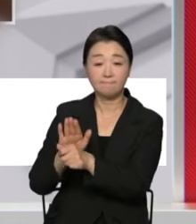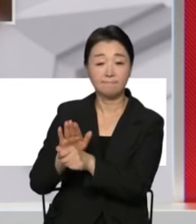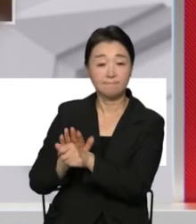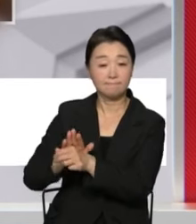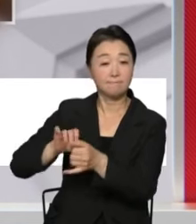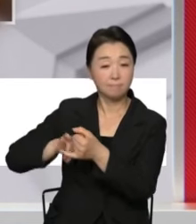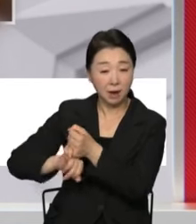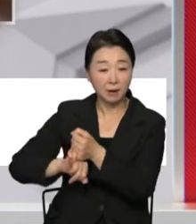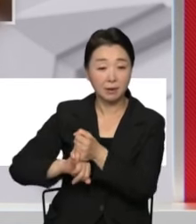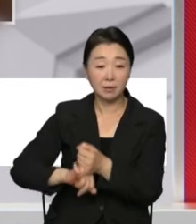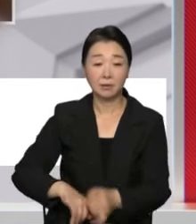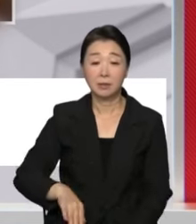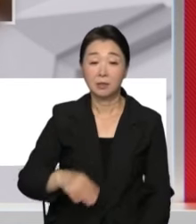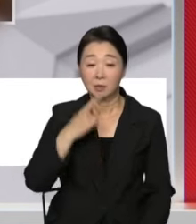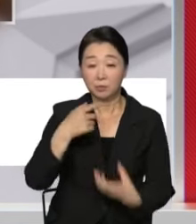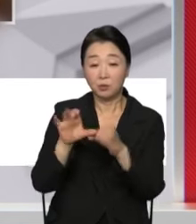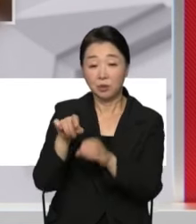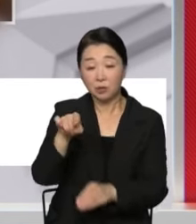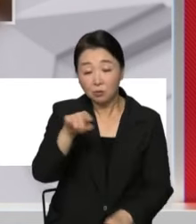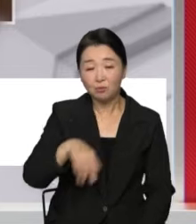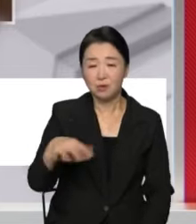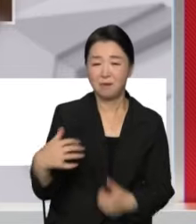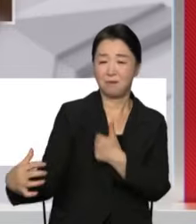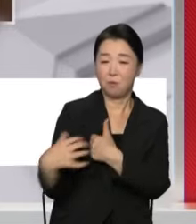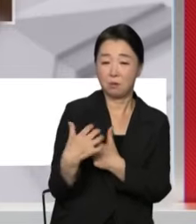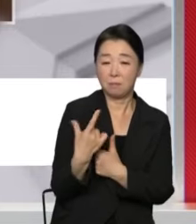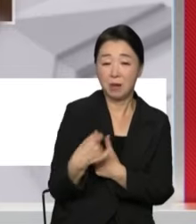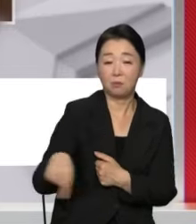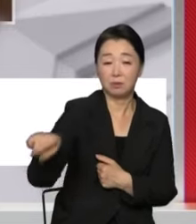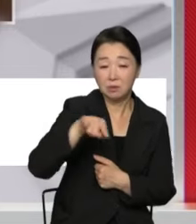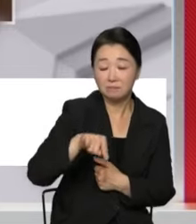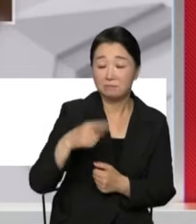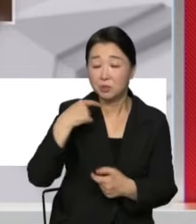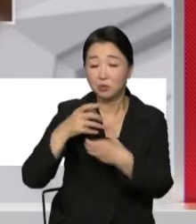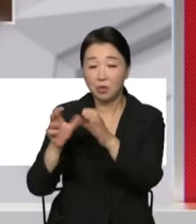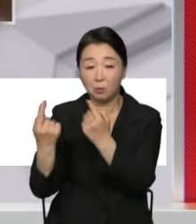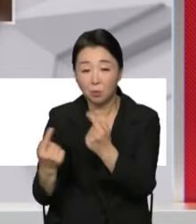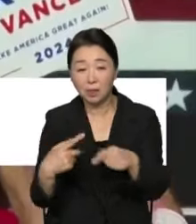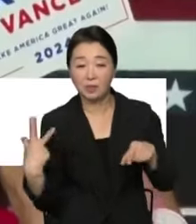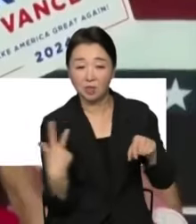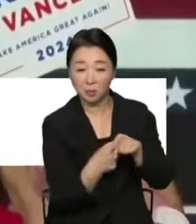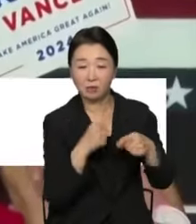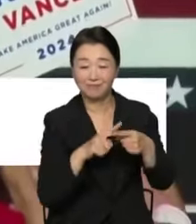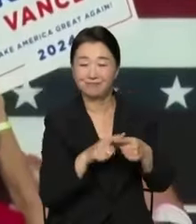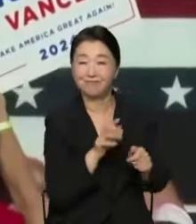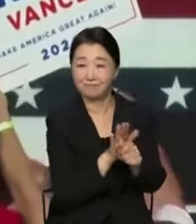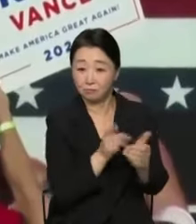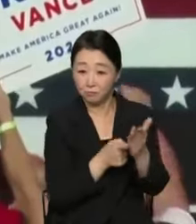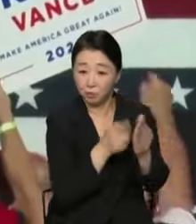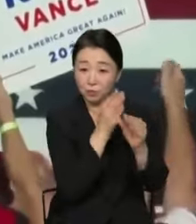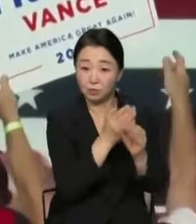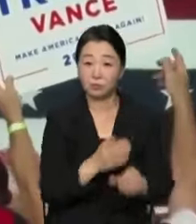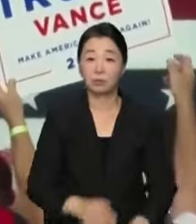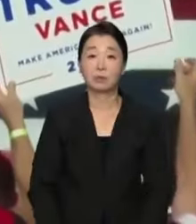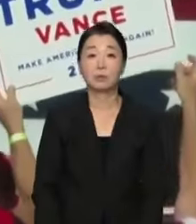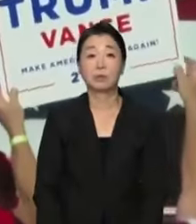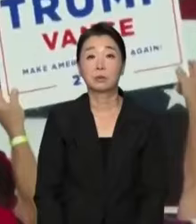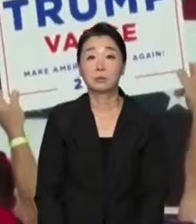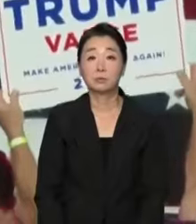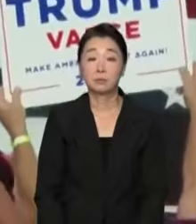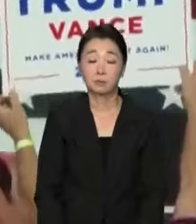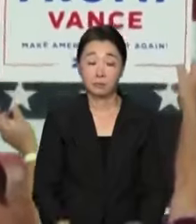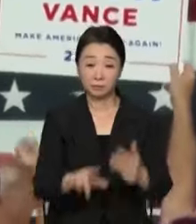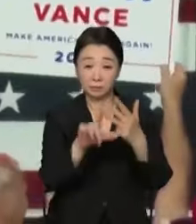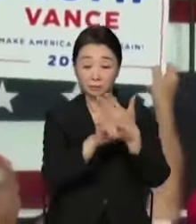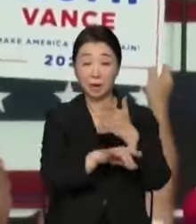it and we're out there on IVF even more than them. So we're totally in favor of it. 트럼프 전 대통령은 지난